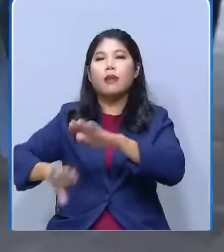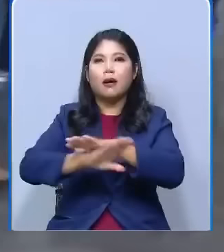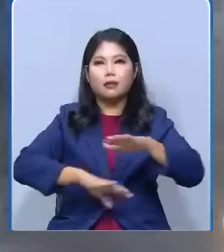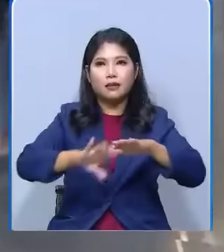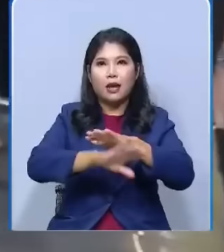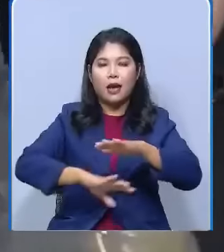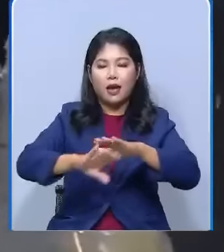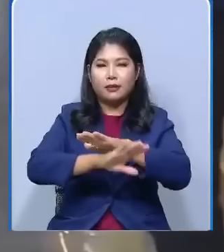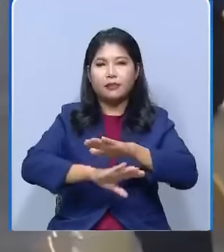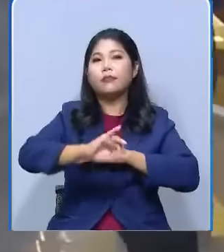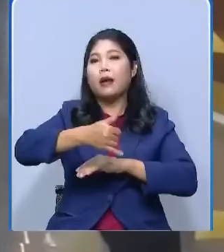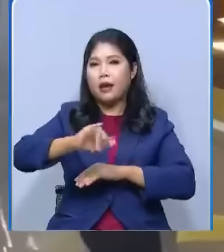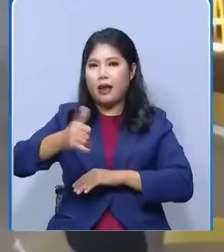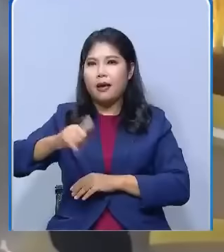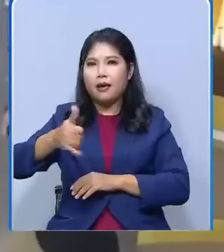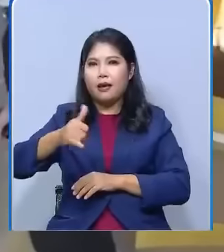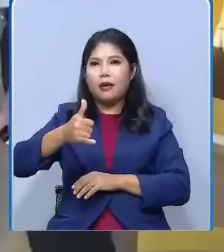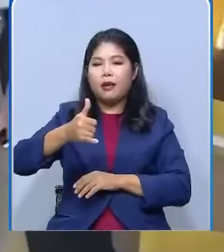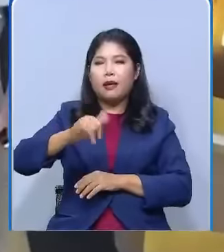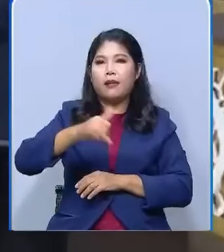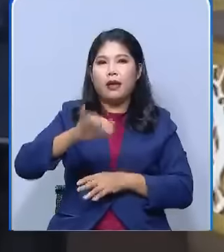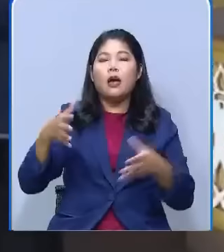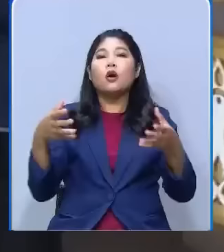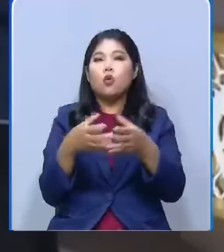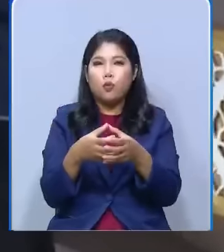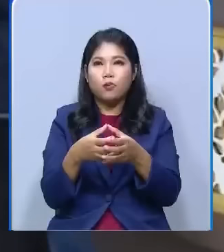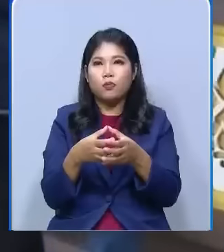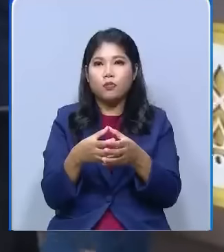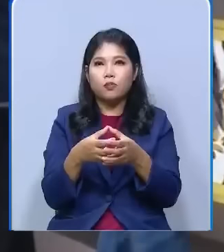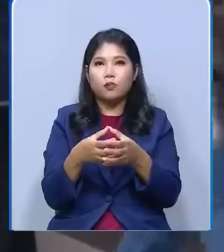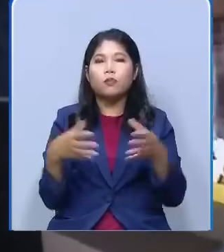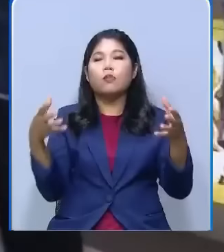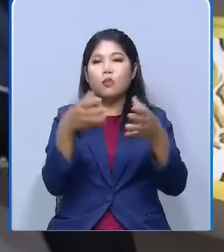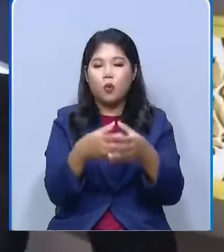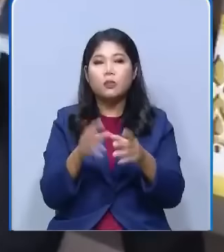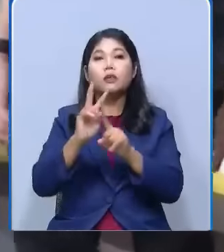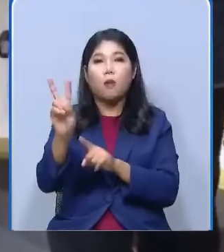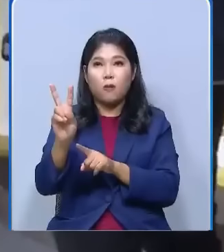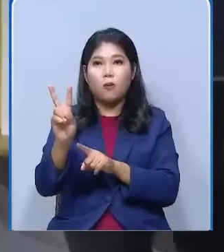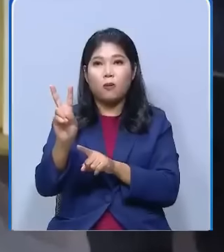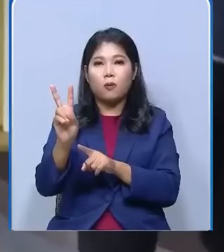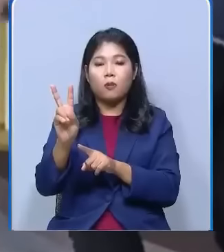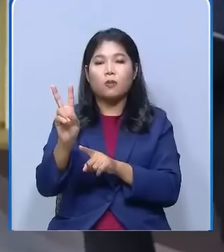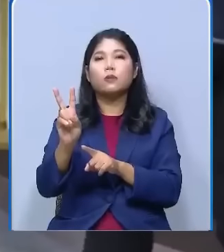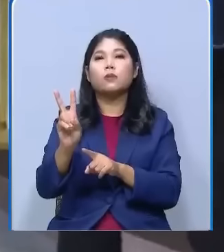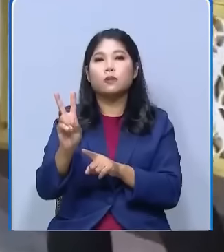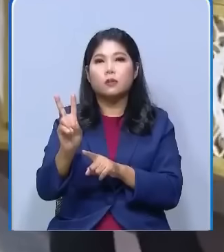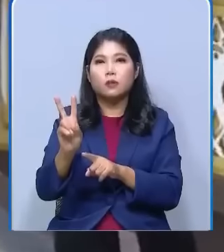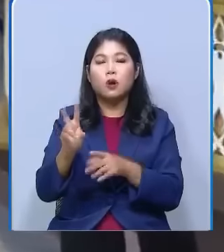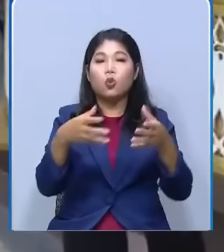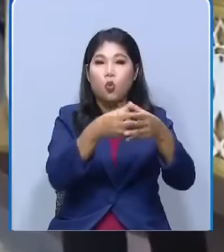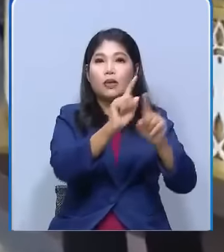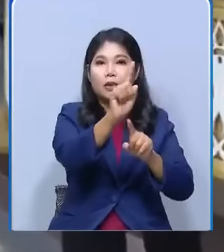คืออาจจะเป็นนะอาจจะ ก่อนนะกลุ่มที่เข้าข่ายจะเป็นล็อตใหม่หรือล็อตที่2เนี่ยที่ตอนแรกไปแล้ว18